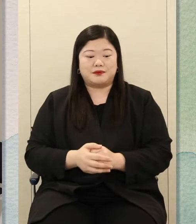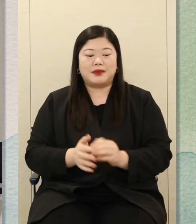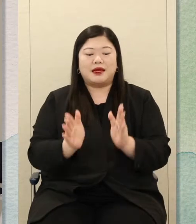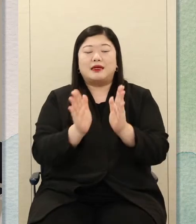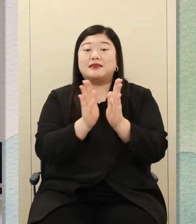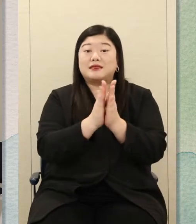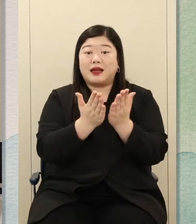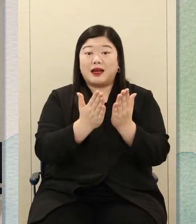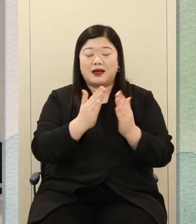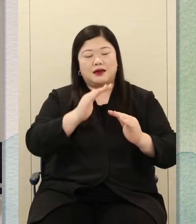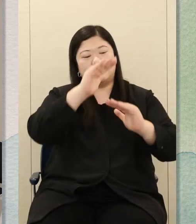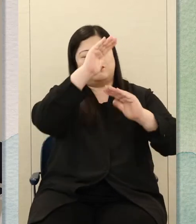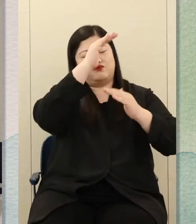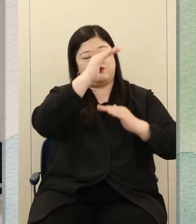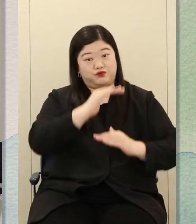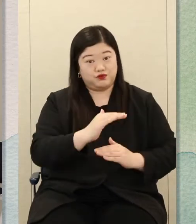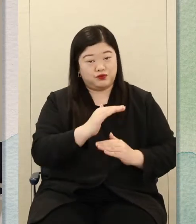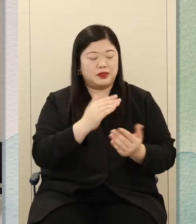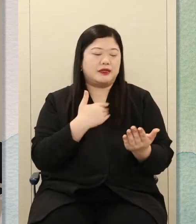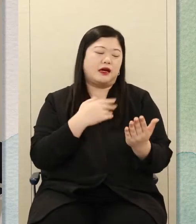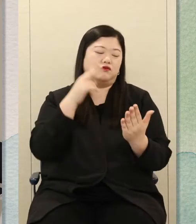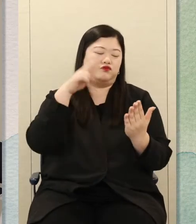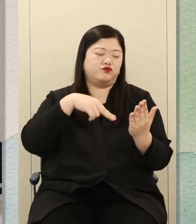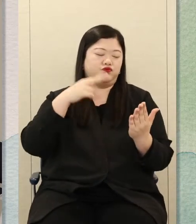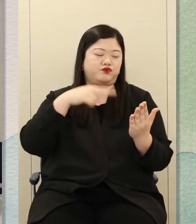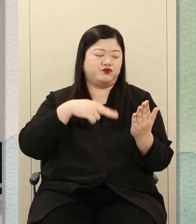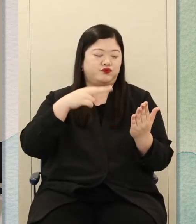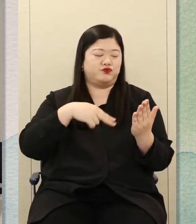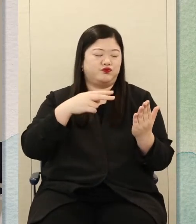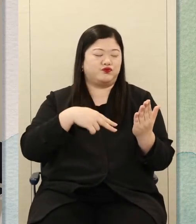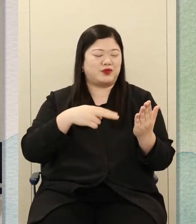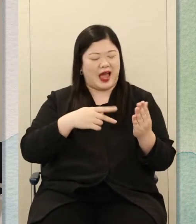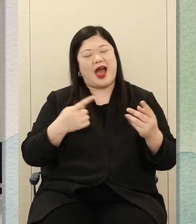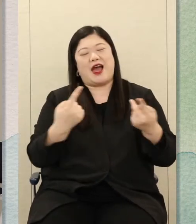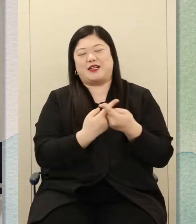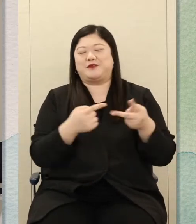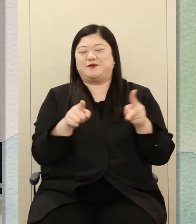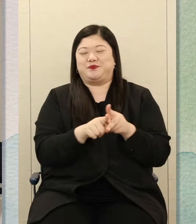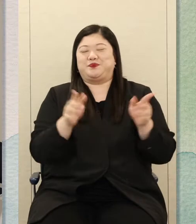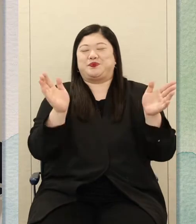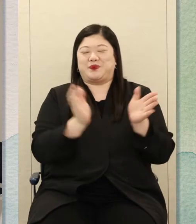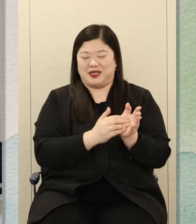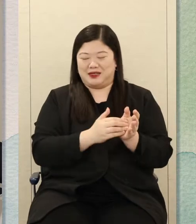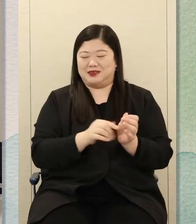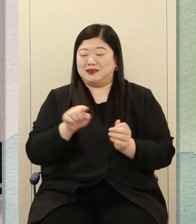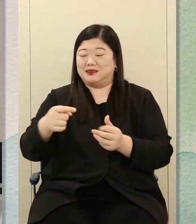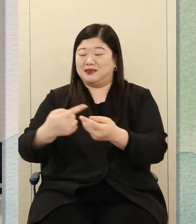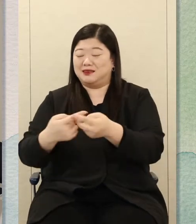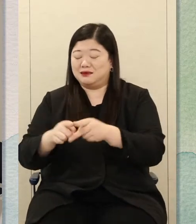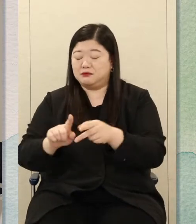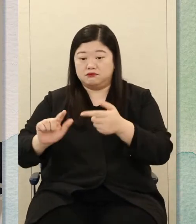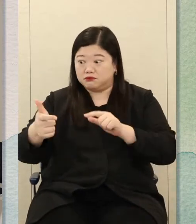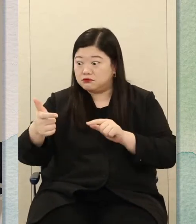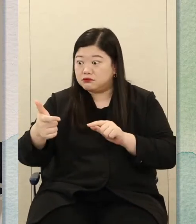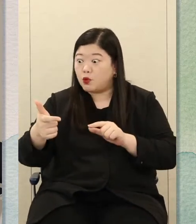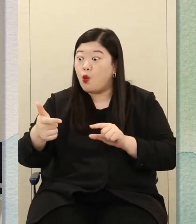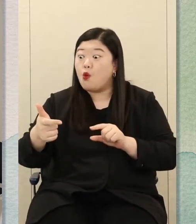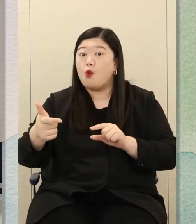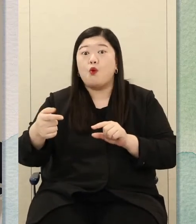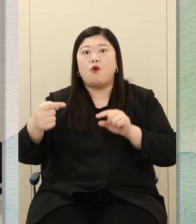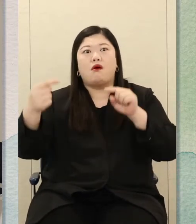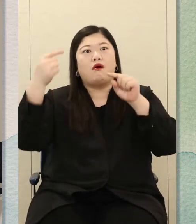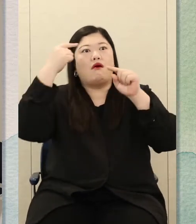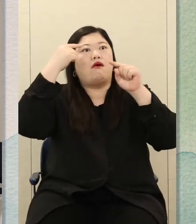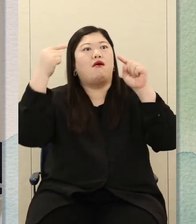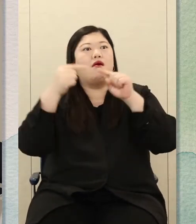내용을 이해하는 방법이라고 생각하는 거예요. 예, 아주 프로 독자들은 책을 한번 읽어도 본질을 확 꿰뚫을 수